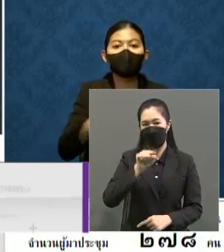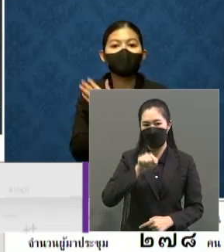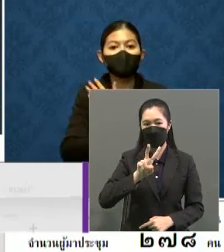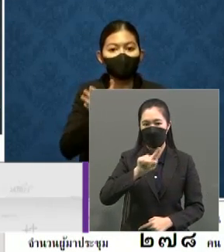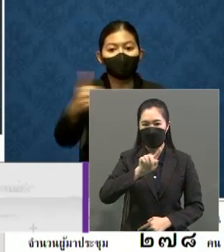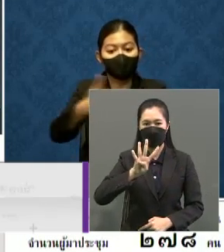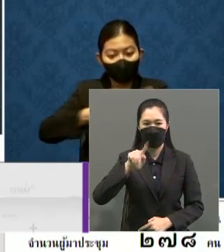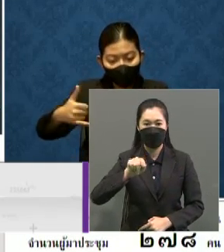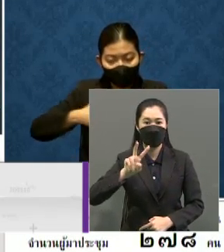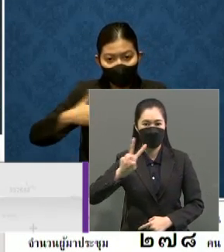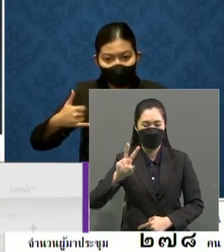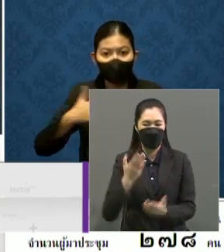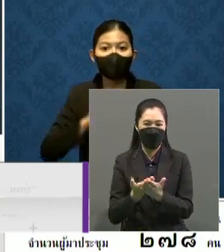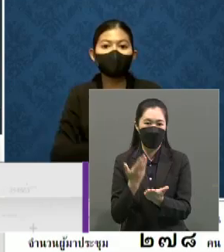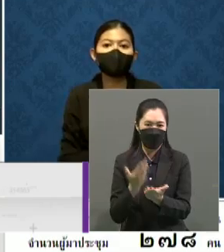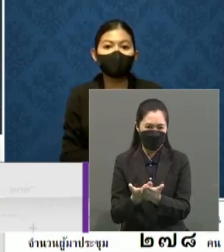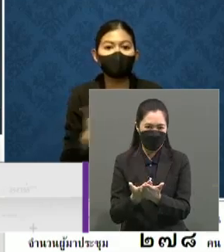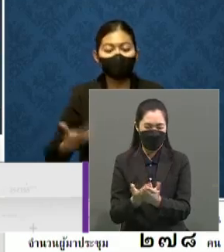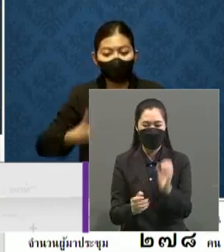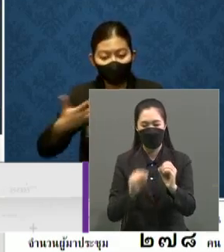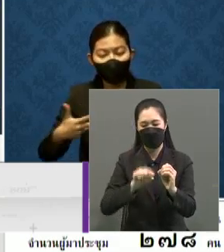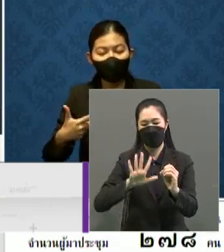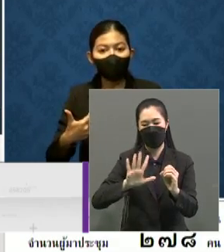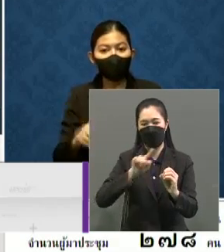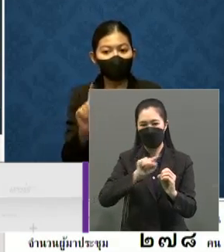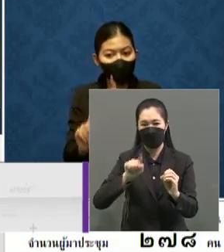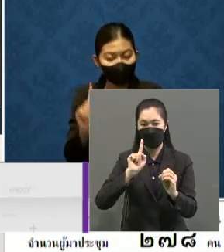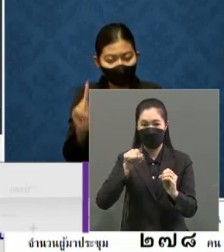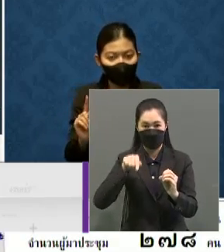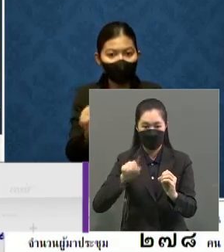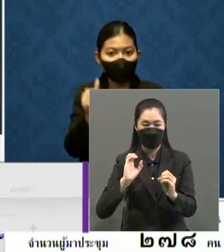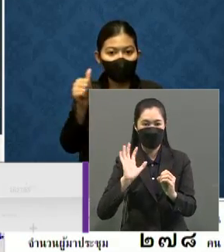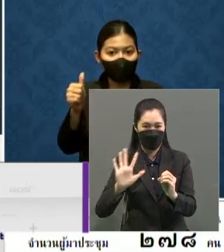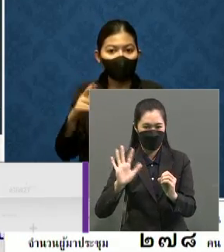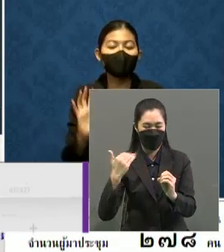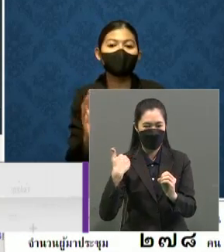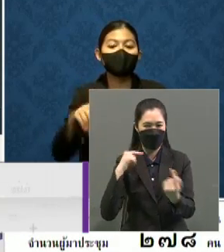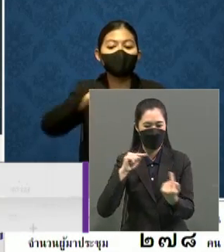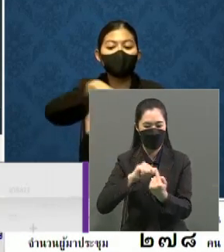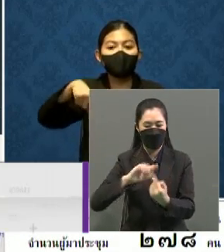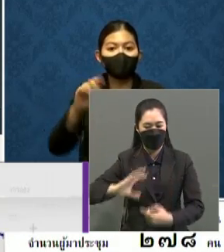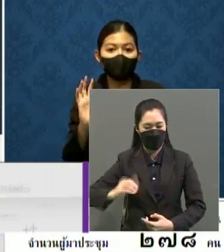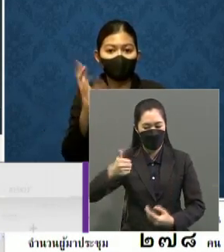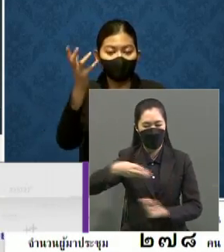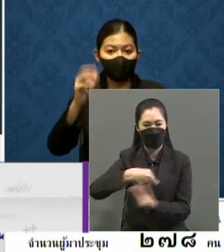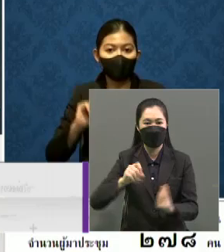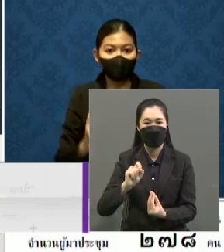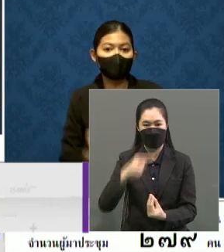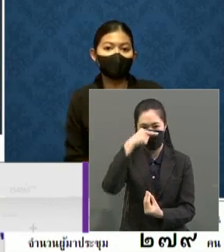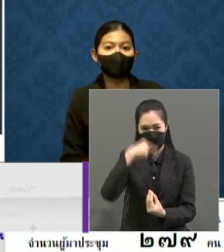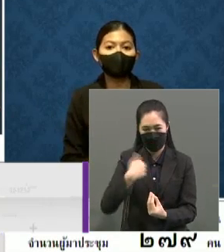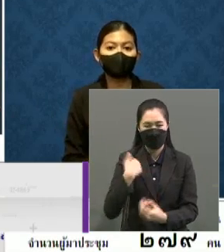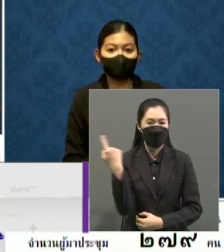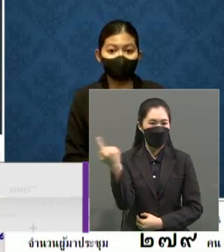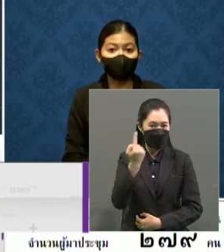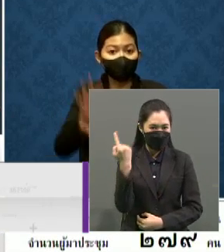4.2อัตราเงินเฟ้อจะอยู่ที่ 0.5 ถึง 1.5 จากปัจจัยการฟื้นตัวของเศรษฐกิจของประเทศทั้งการท่องเ